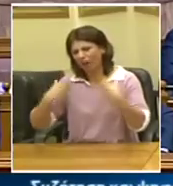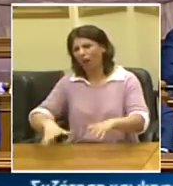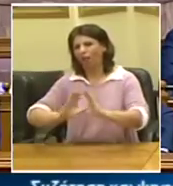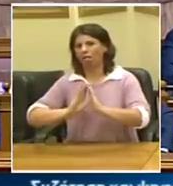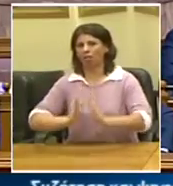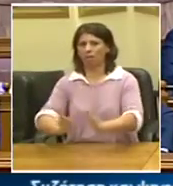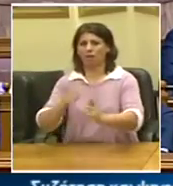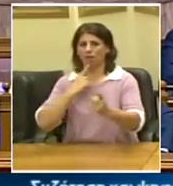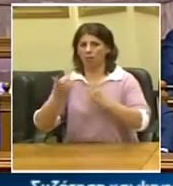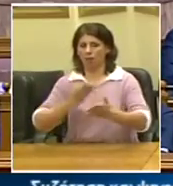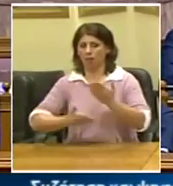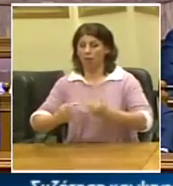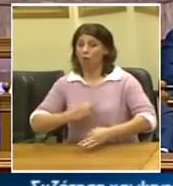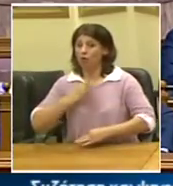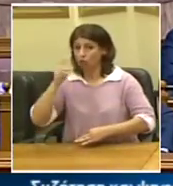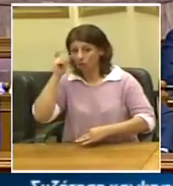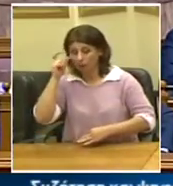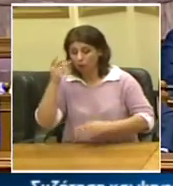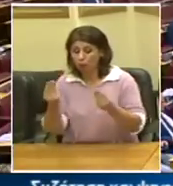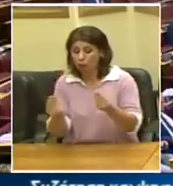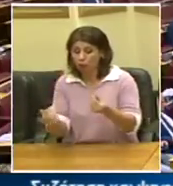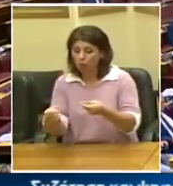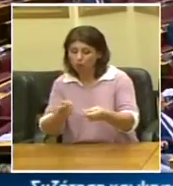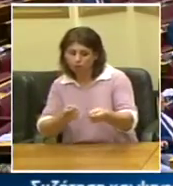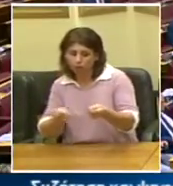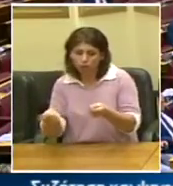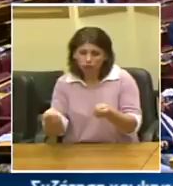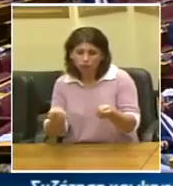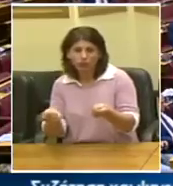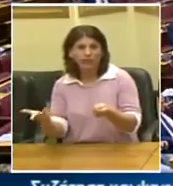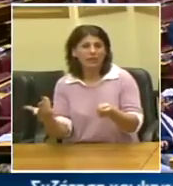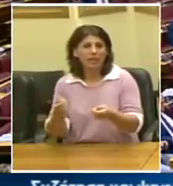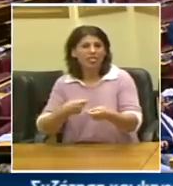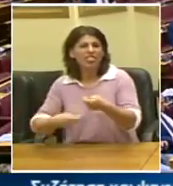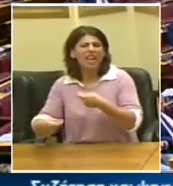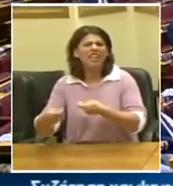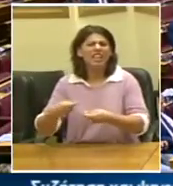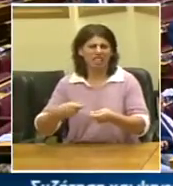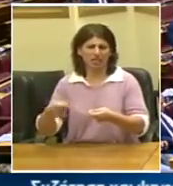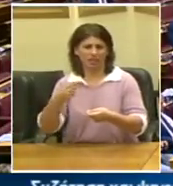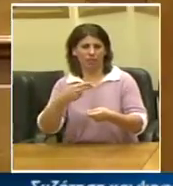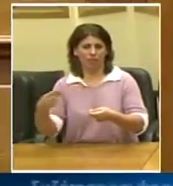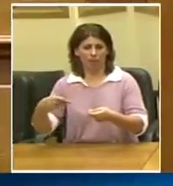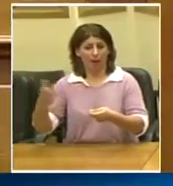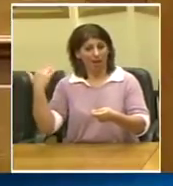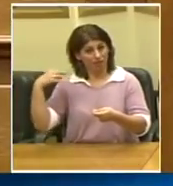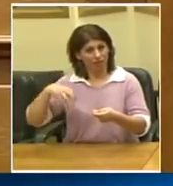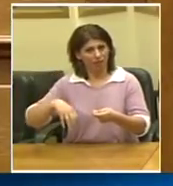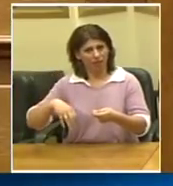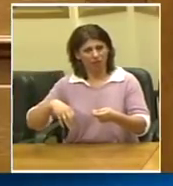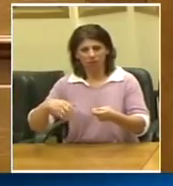με τον τρόπο με τον οποίο χειρίστηκε την όλη διαδικασία της διαπραγμάτευσης τότε αποσταθεροποίησε